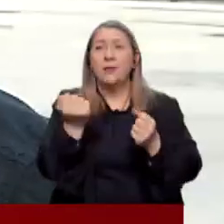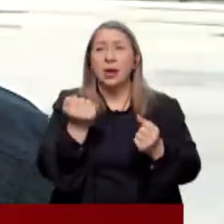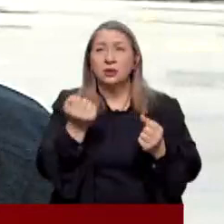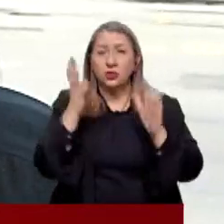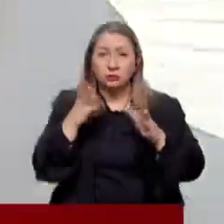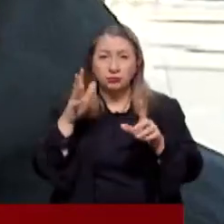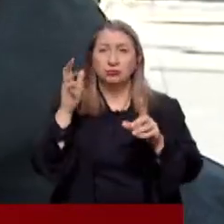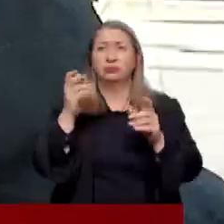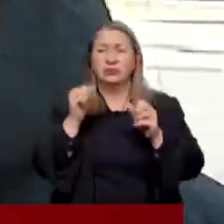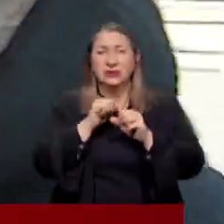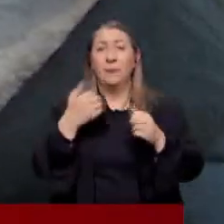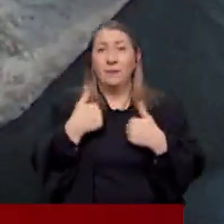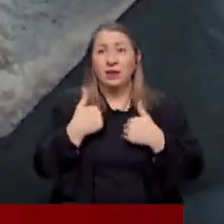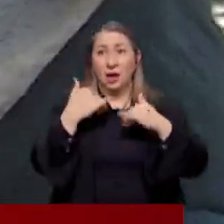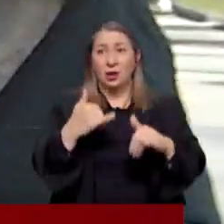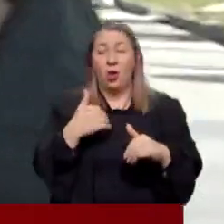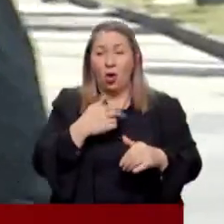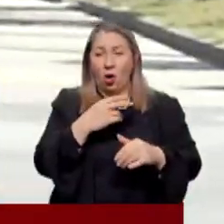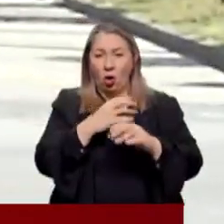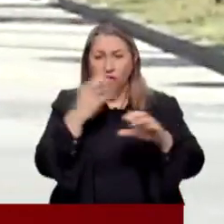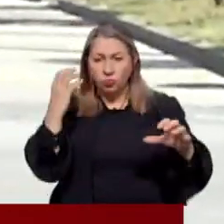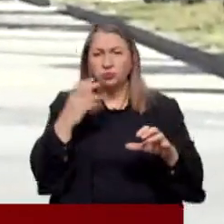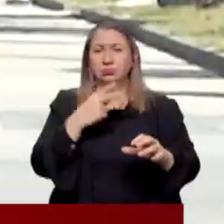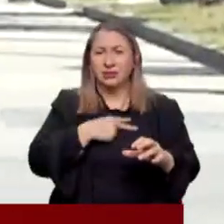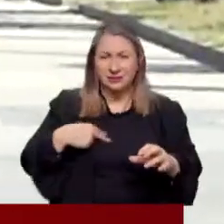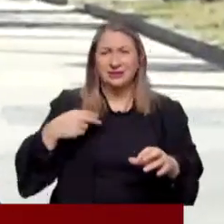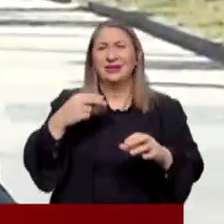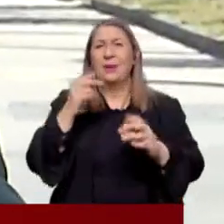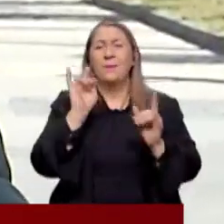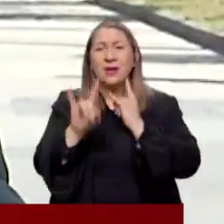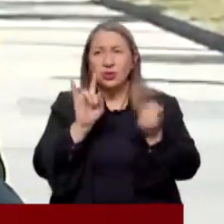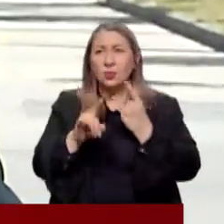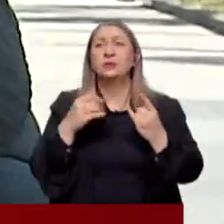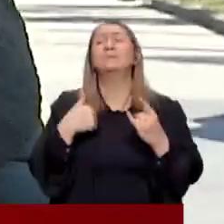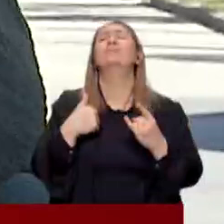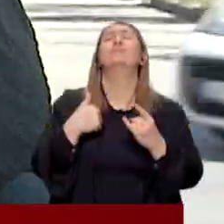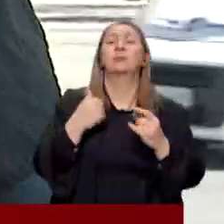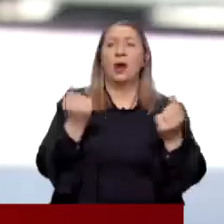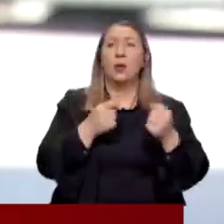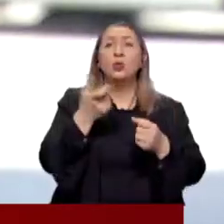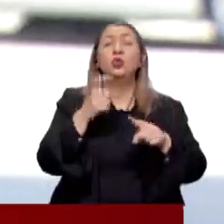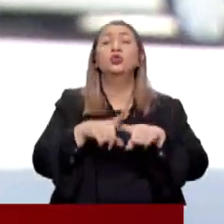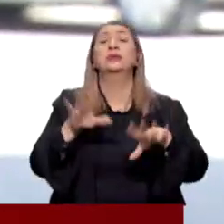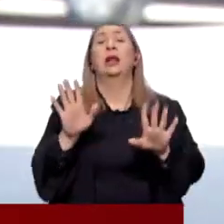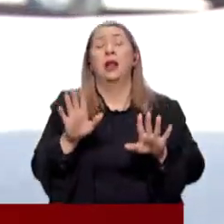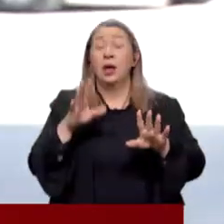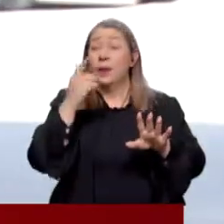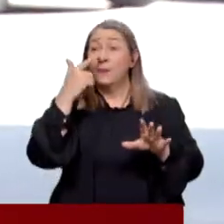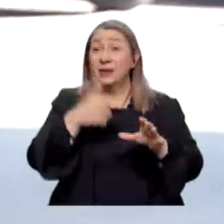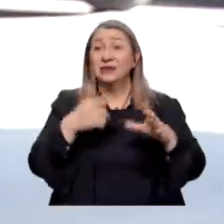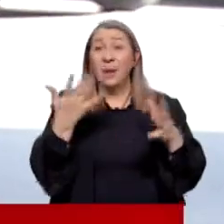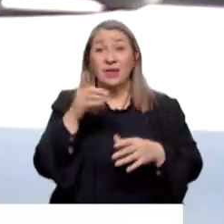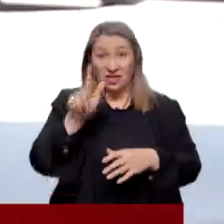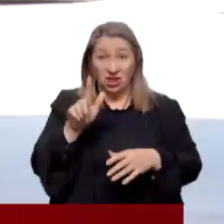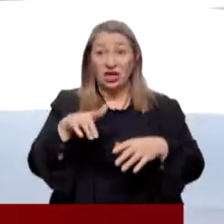kadar yükleniyor zaten. Keza ben de otobüs, metrobüs kullanırken aracımla gidip gelmeye gayret gösteriyorum. Bu bir lüks değil. Akaryakıt aslında hem